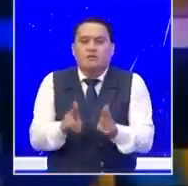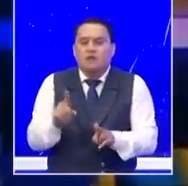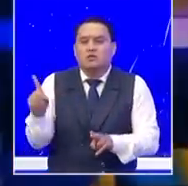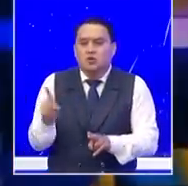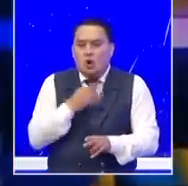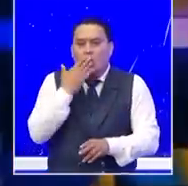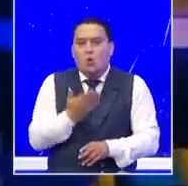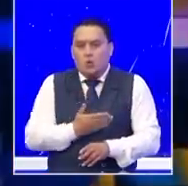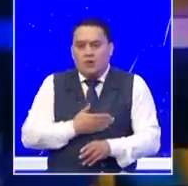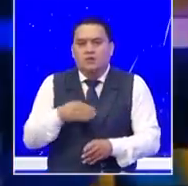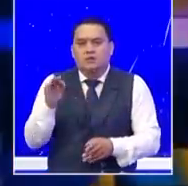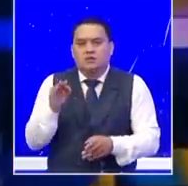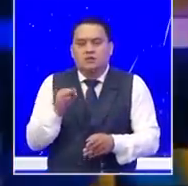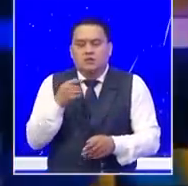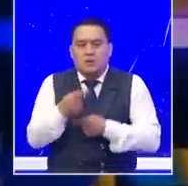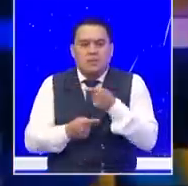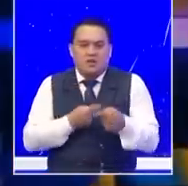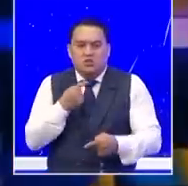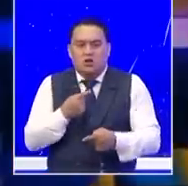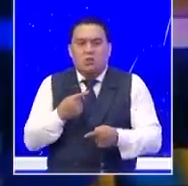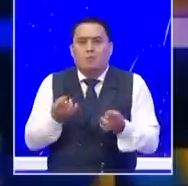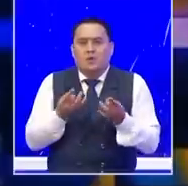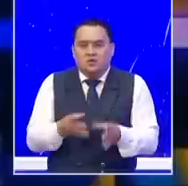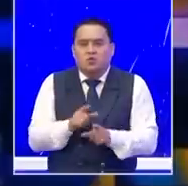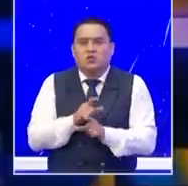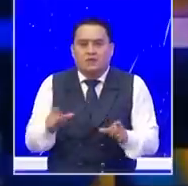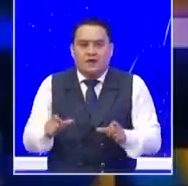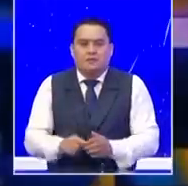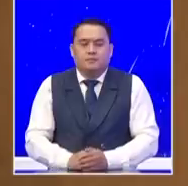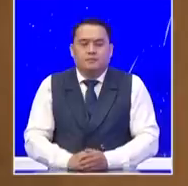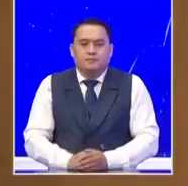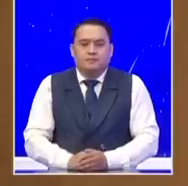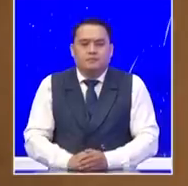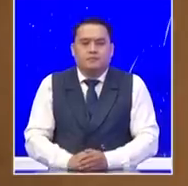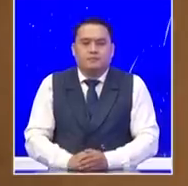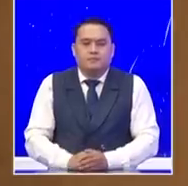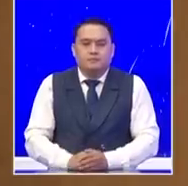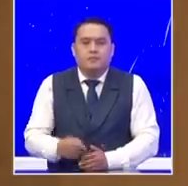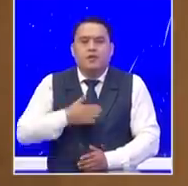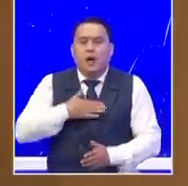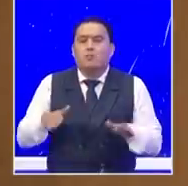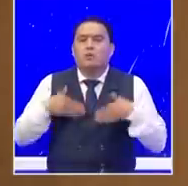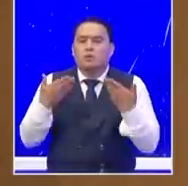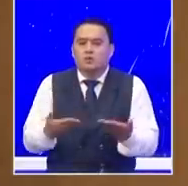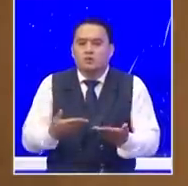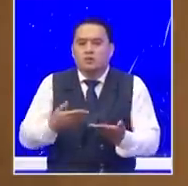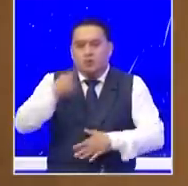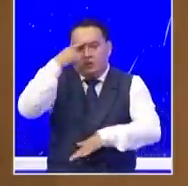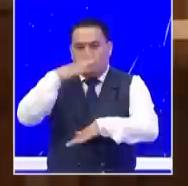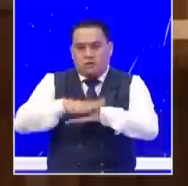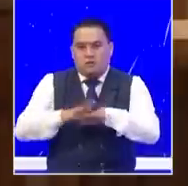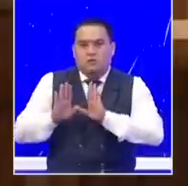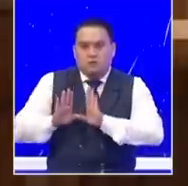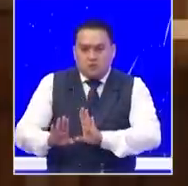которого любит и ценит прежде всего простой зритель. Я ему предложил же замом по